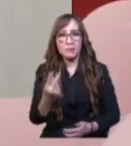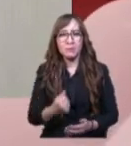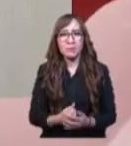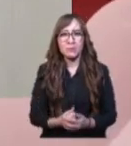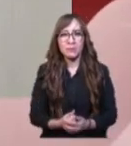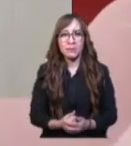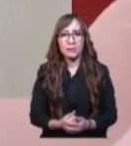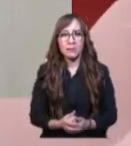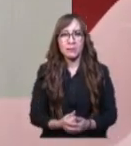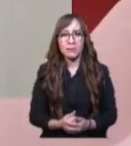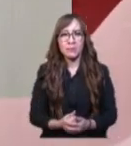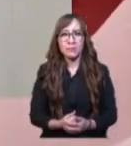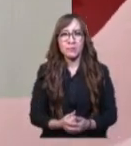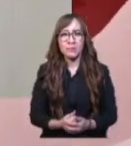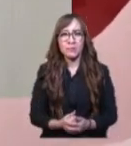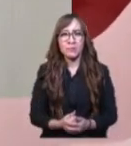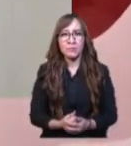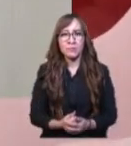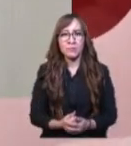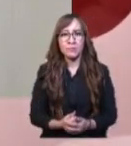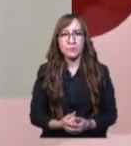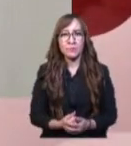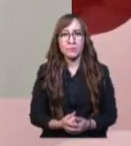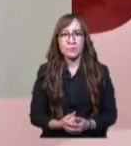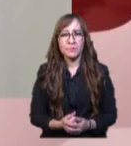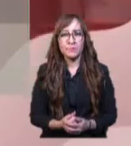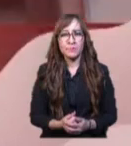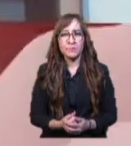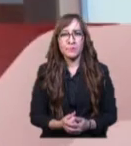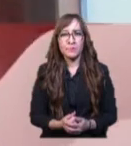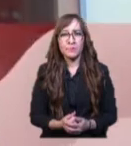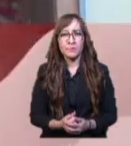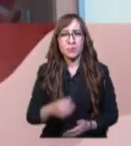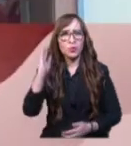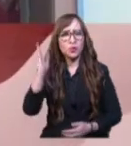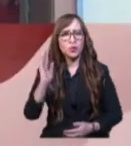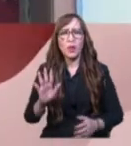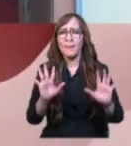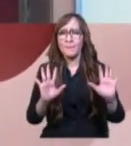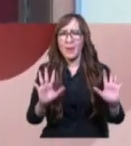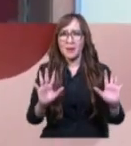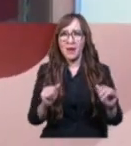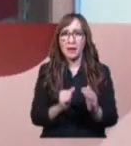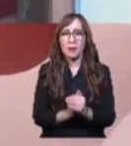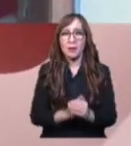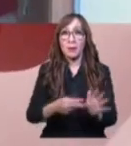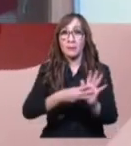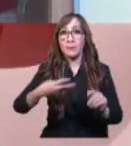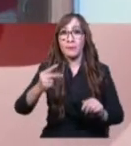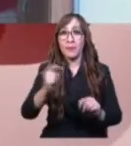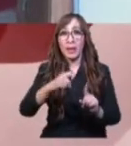sebenarnya itu sudah banyak banget yang misalnya brand yang sudah mendunia, yang